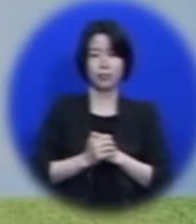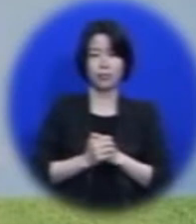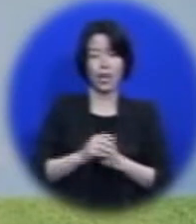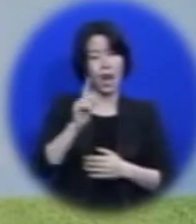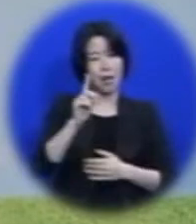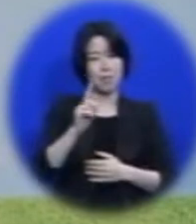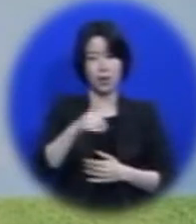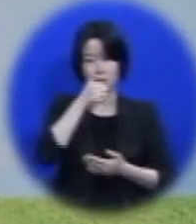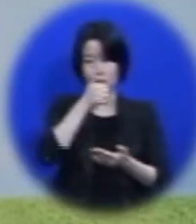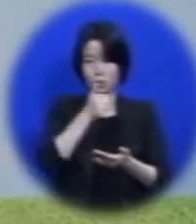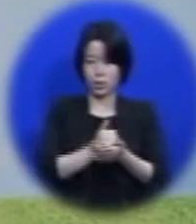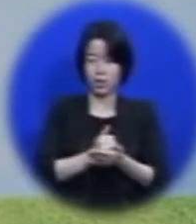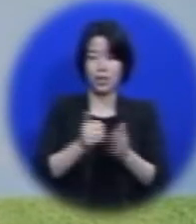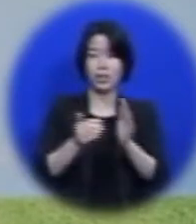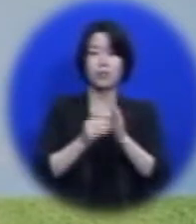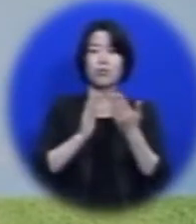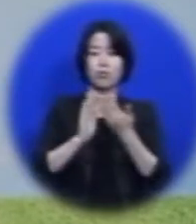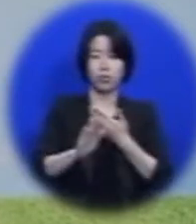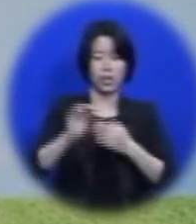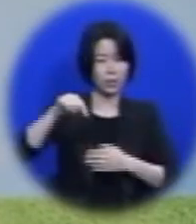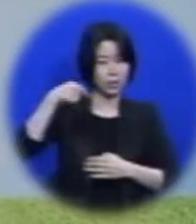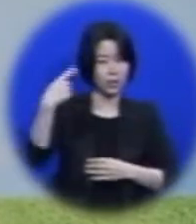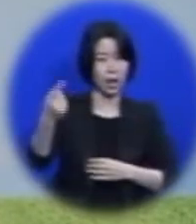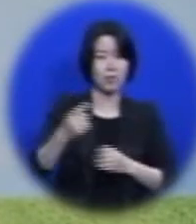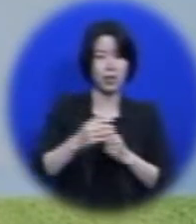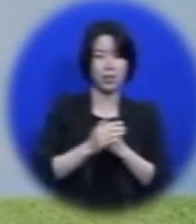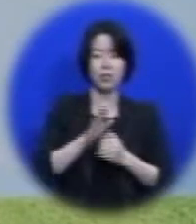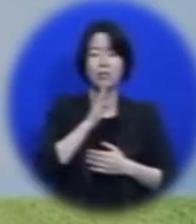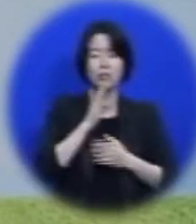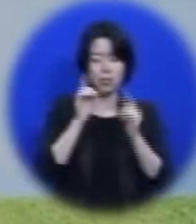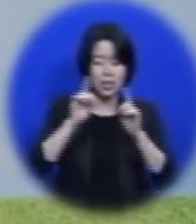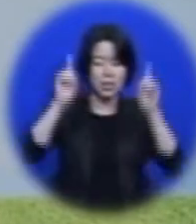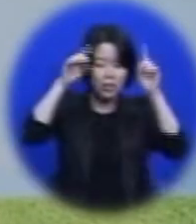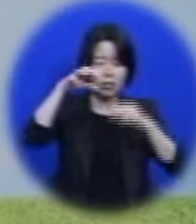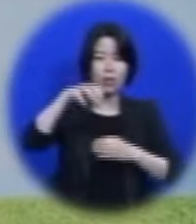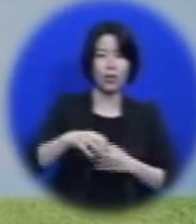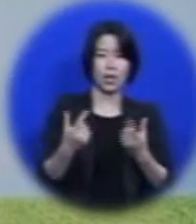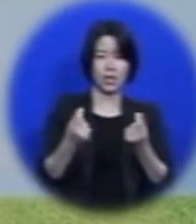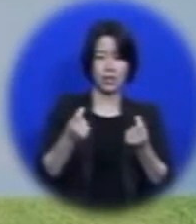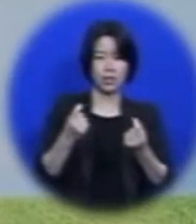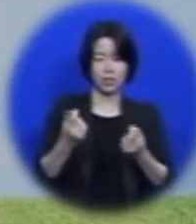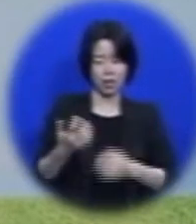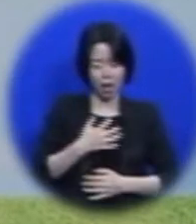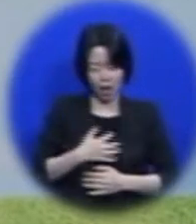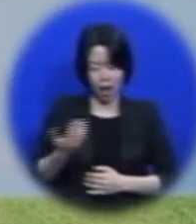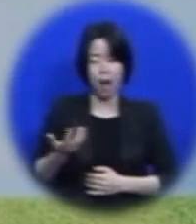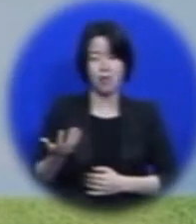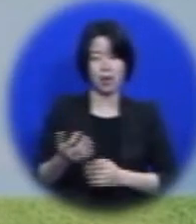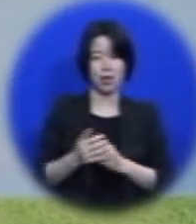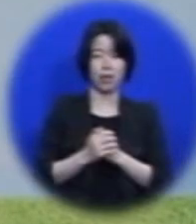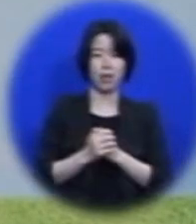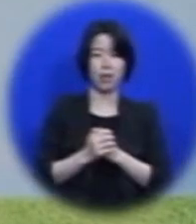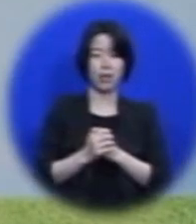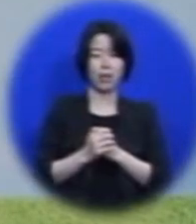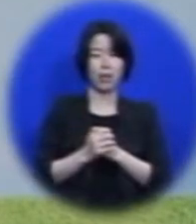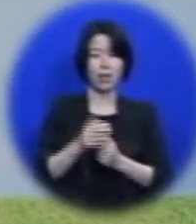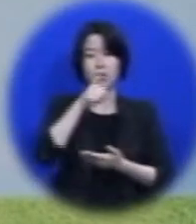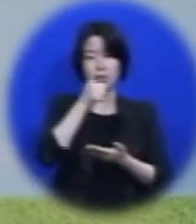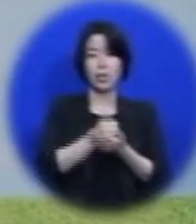한번 죄를 짓고 나니까 그 다음에는 정말 지옥과 같은 고통이더라 그 말입니다. 죄가